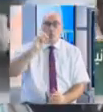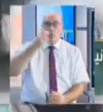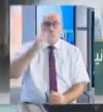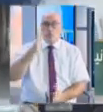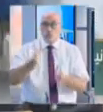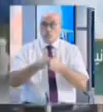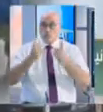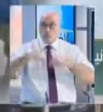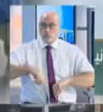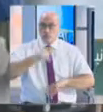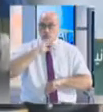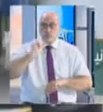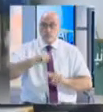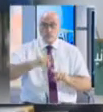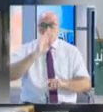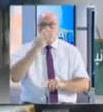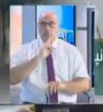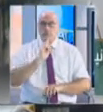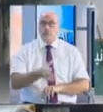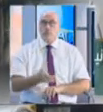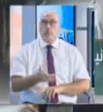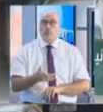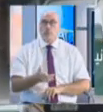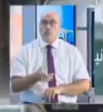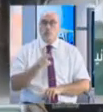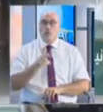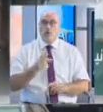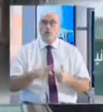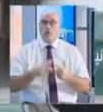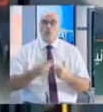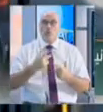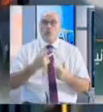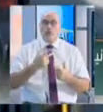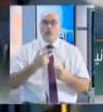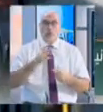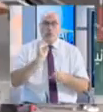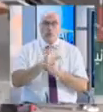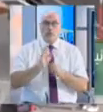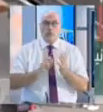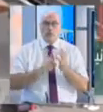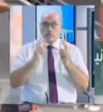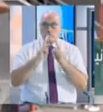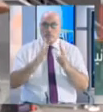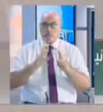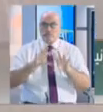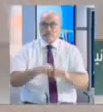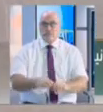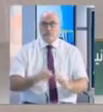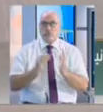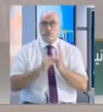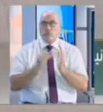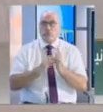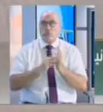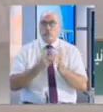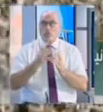سلطات الاحتلال بالتراجع فورا عن هذا القرار أكدت أن ما قام به الاحتلال يمثل اعتداء يزيد بشكل كبير من تقويض مساحة